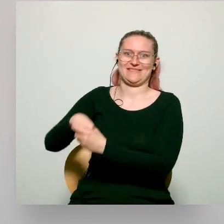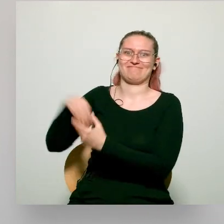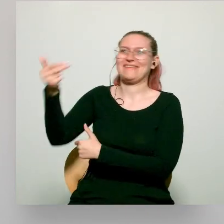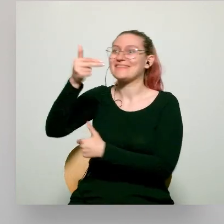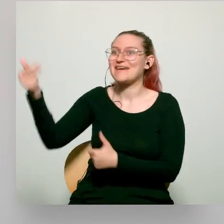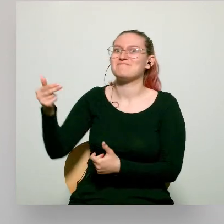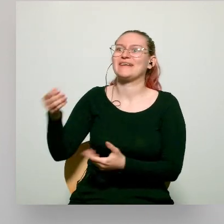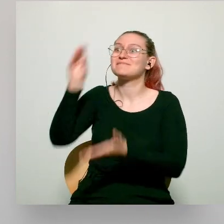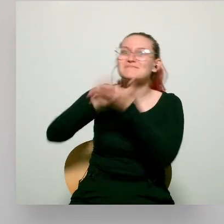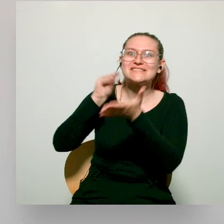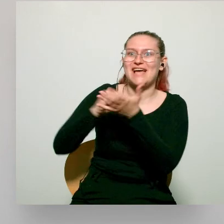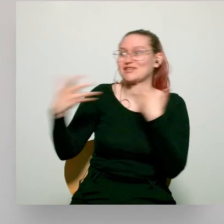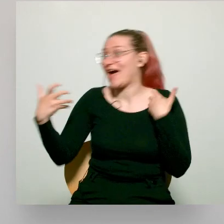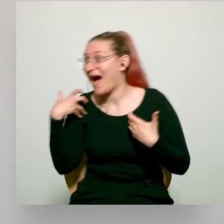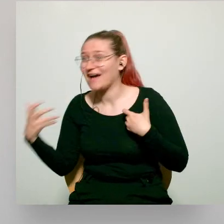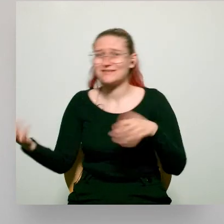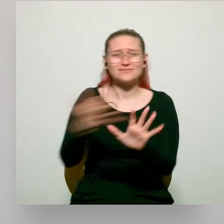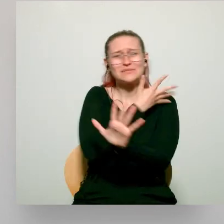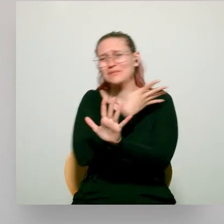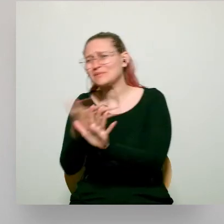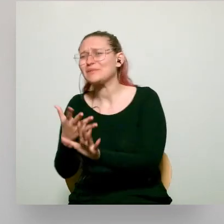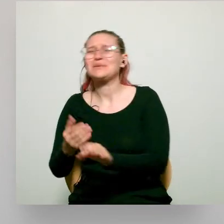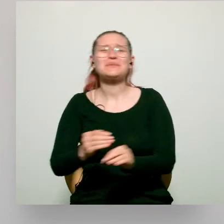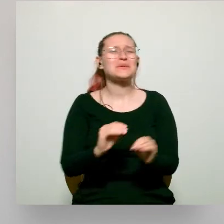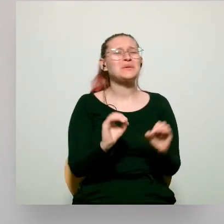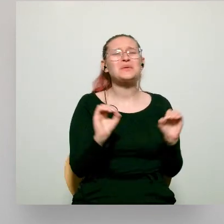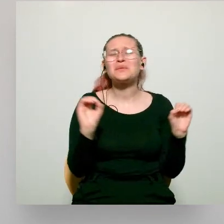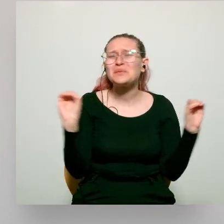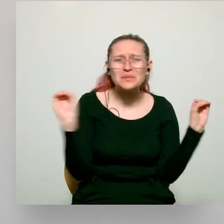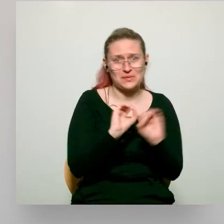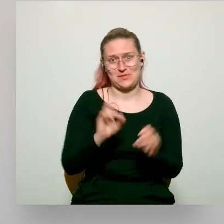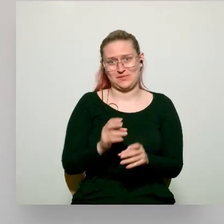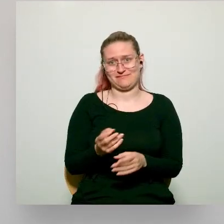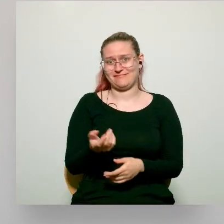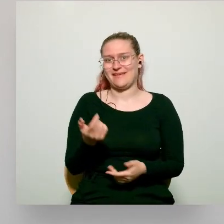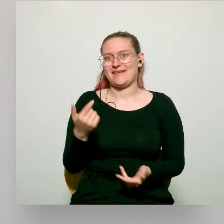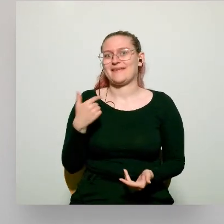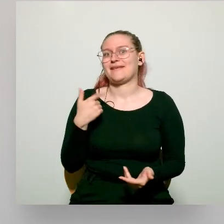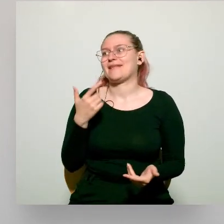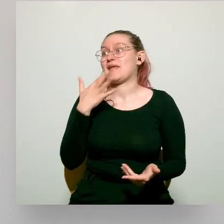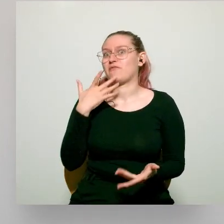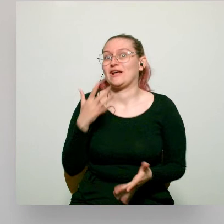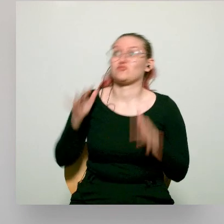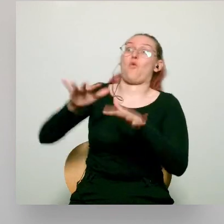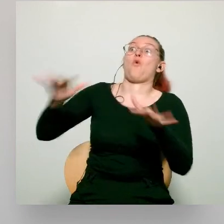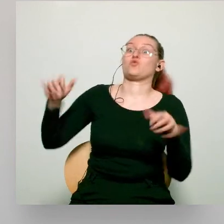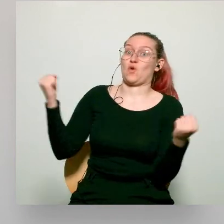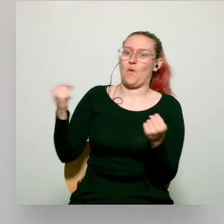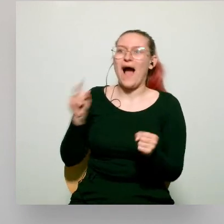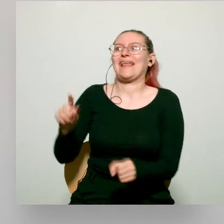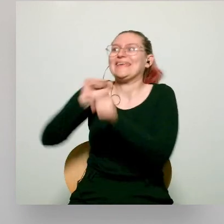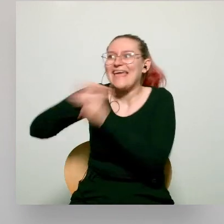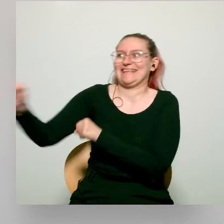nie było. Nie mówię, że w tej chwili jest bardzo dużo, ale jest, a kiedyś nie było niemal zupełnie. W tej chwili